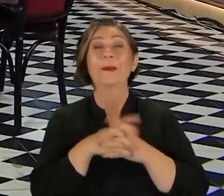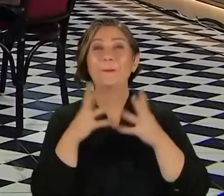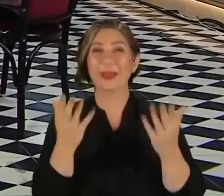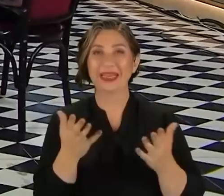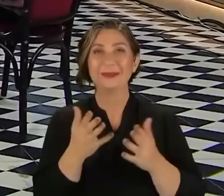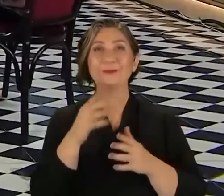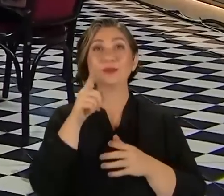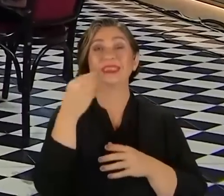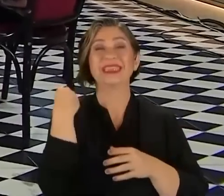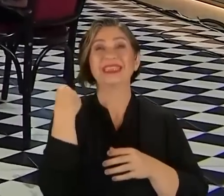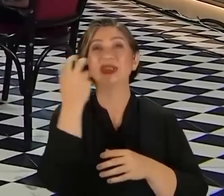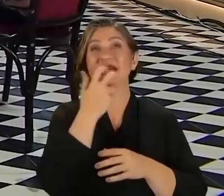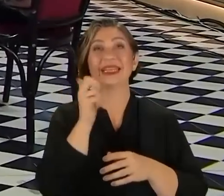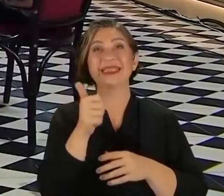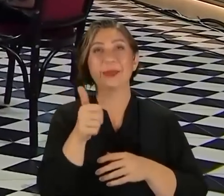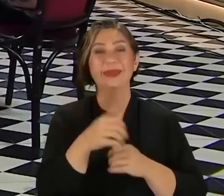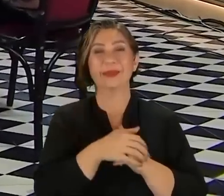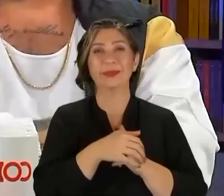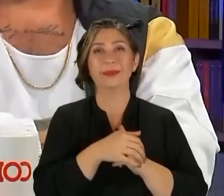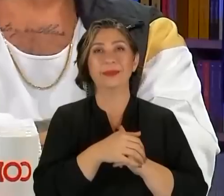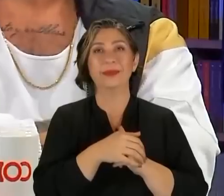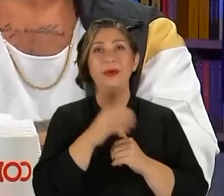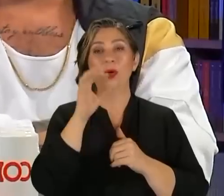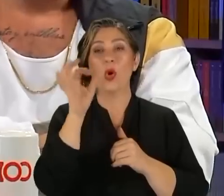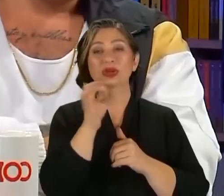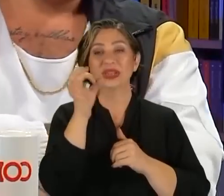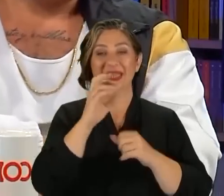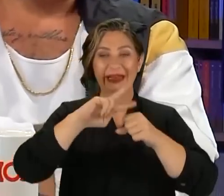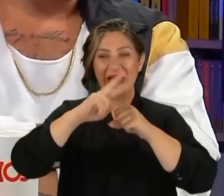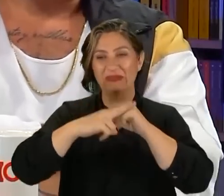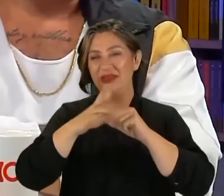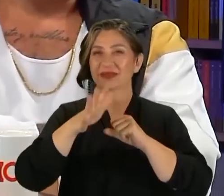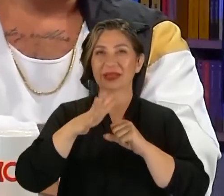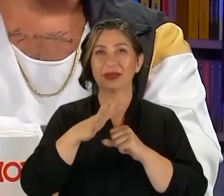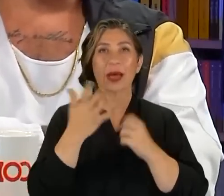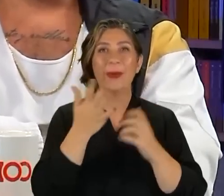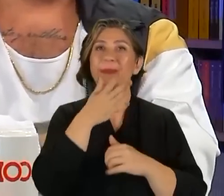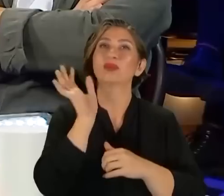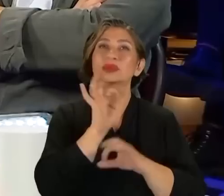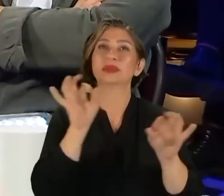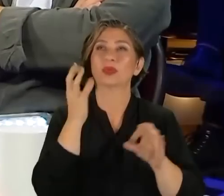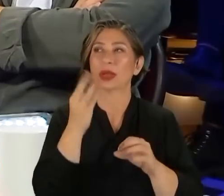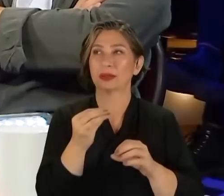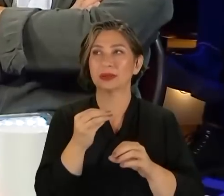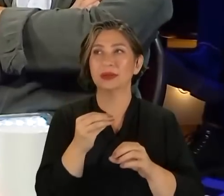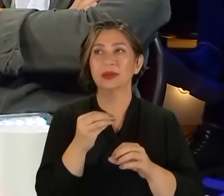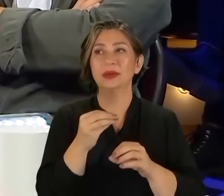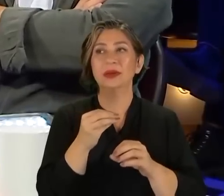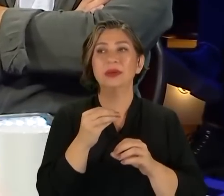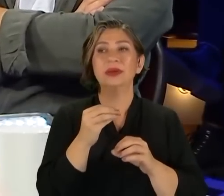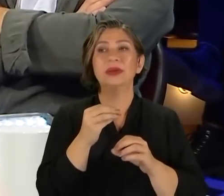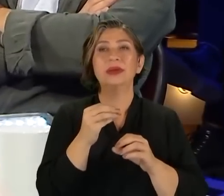Peki bu yeni şarkı ne zaman? Ocağın ikinci haftası filan. Ama bilmiyorsunuz tam olarak.